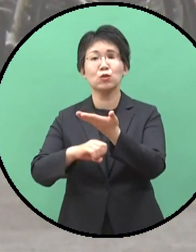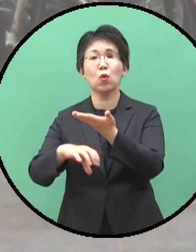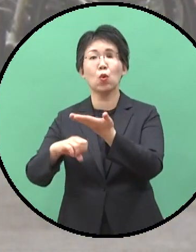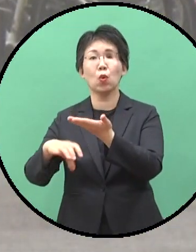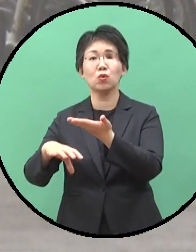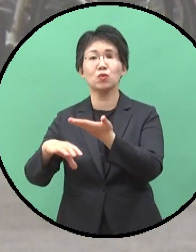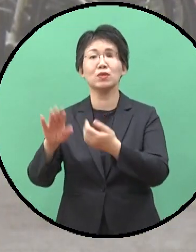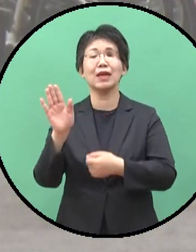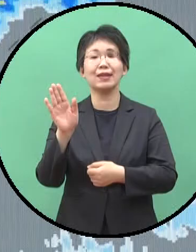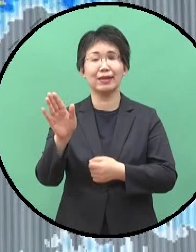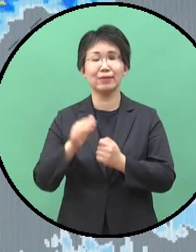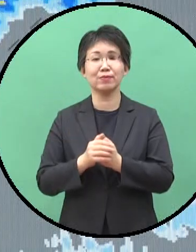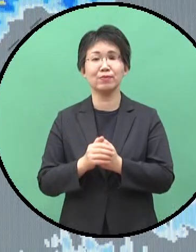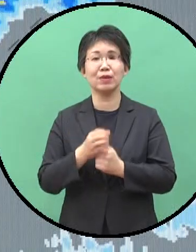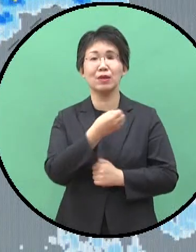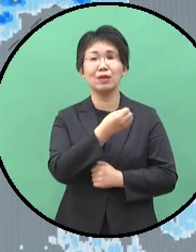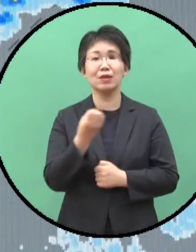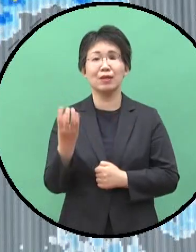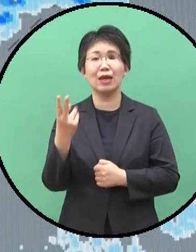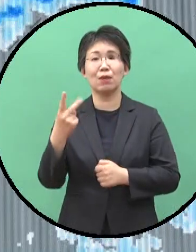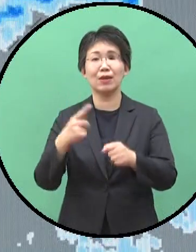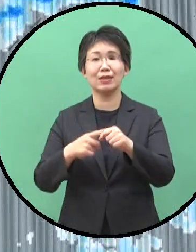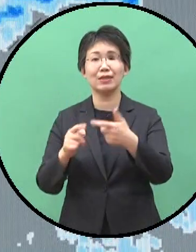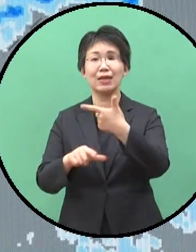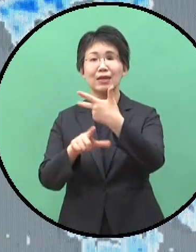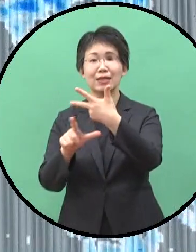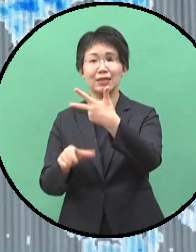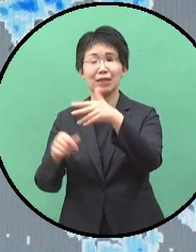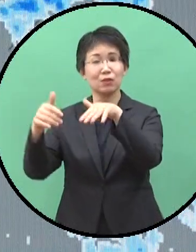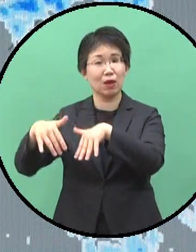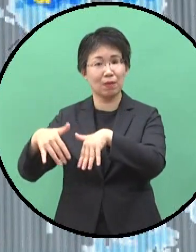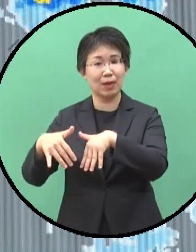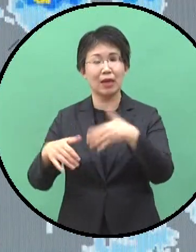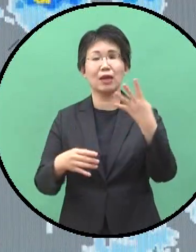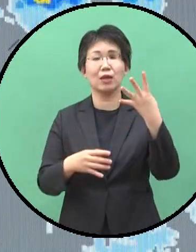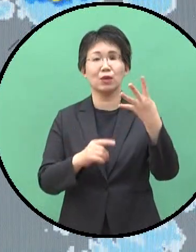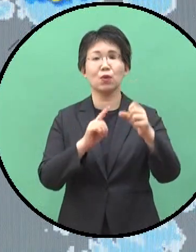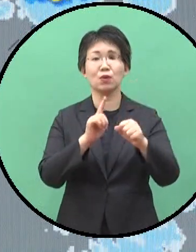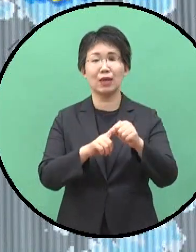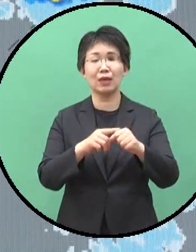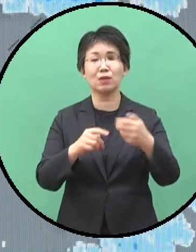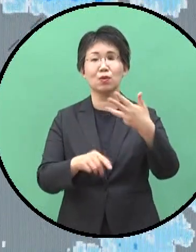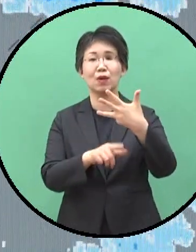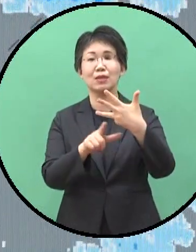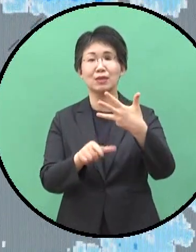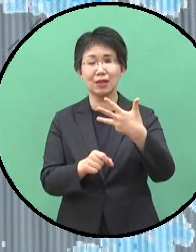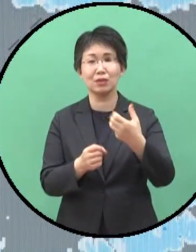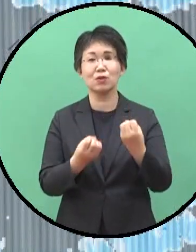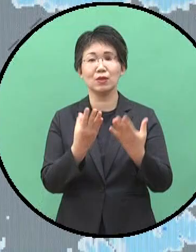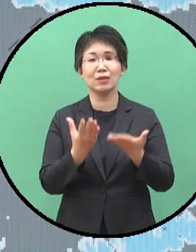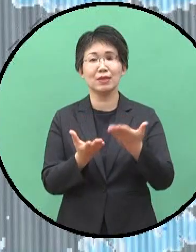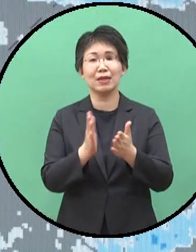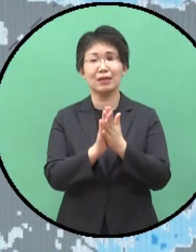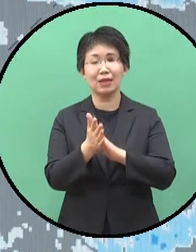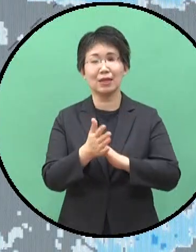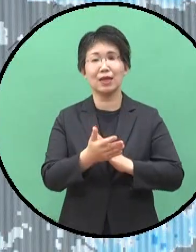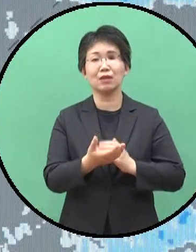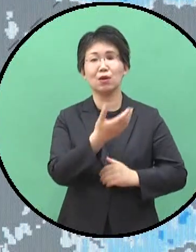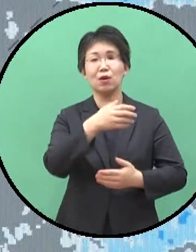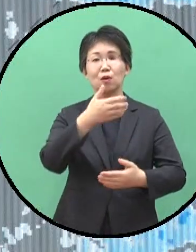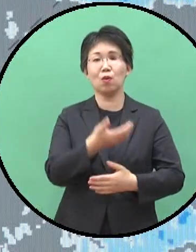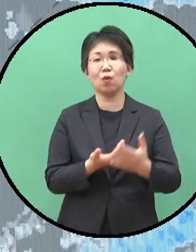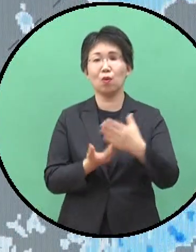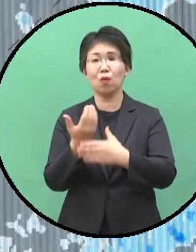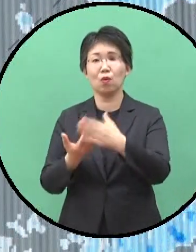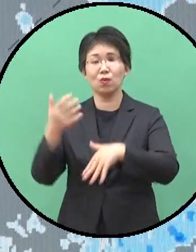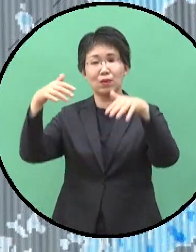降水帯です。令和2年7月豪雨や令和4年8月に新潟県などの各地で発